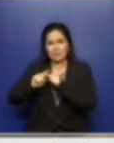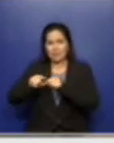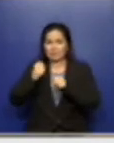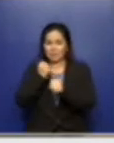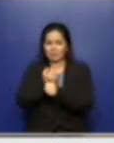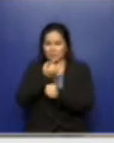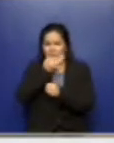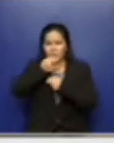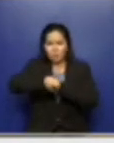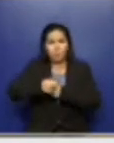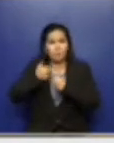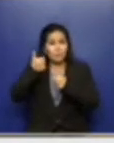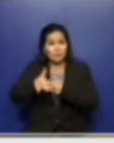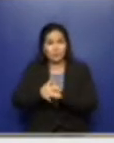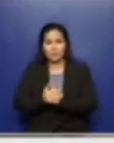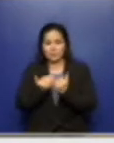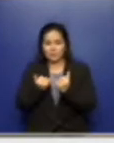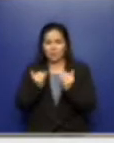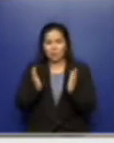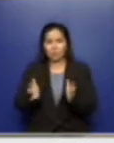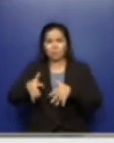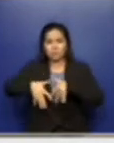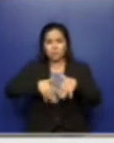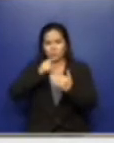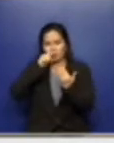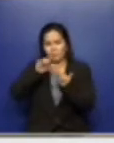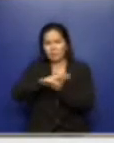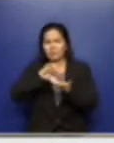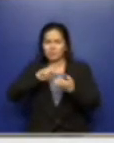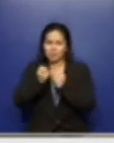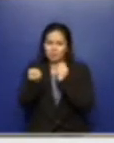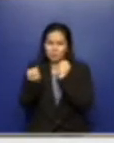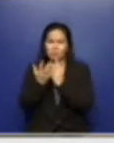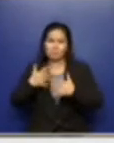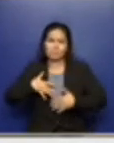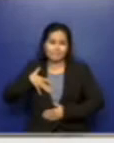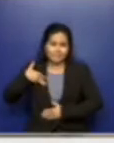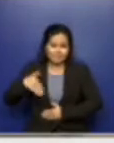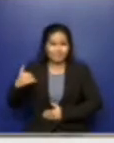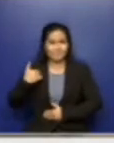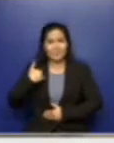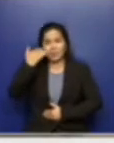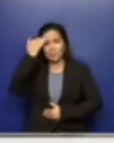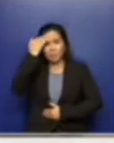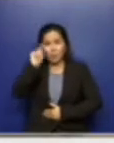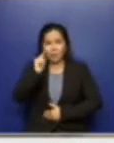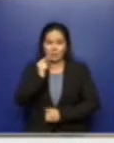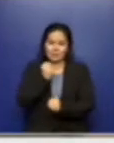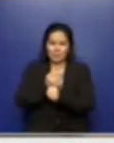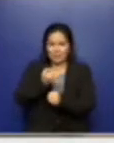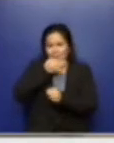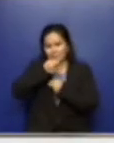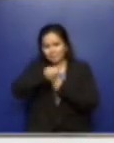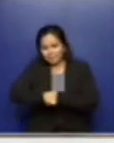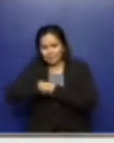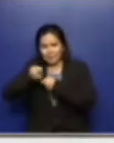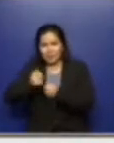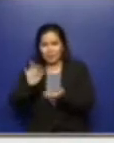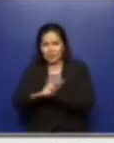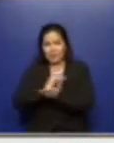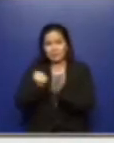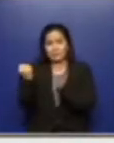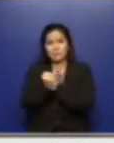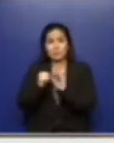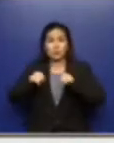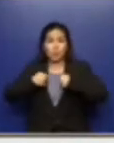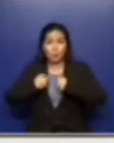ม้แต่ขณะนี้พี่น้องประชาชนทั้งประเทศก็เดือดร้อนอย่างแสนสาหัสเนื่องจากว่าไปทำที่ทำกินโดยไม่มีเอกสารสิทธิถู